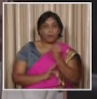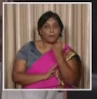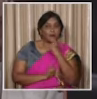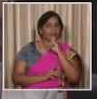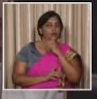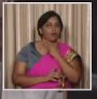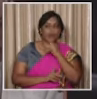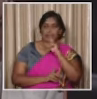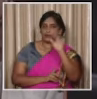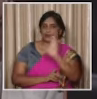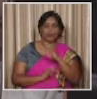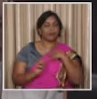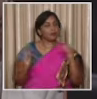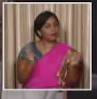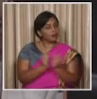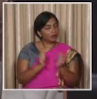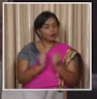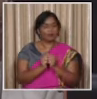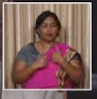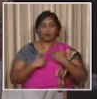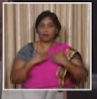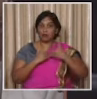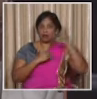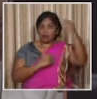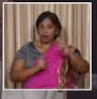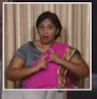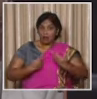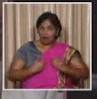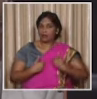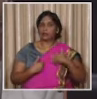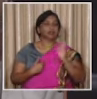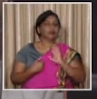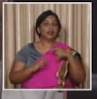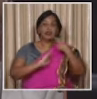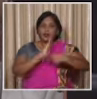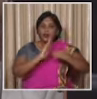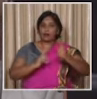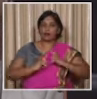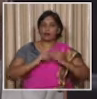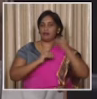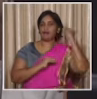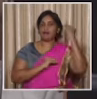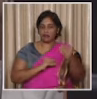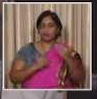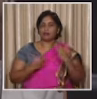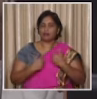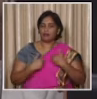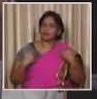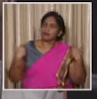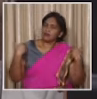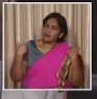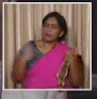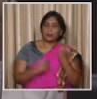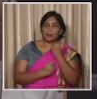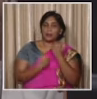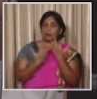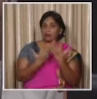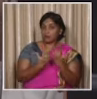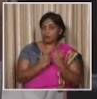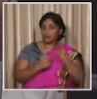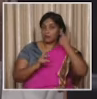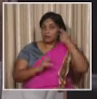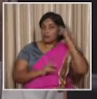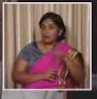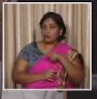නැහැ. මම වැඩ කරන්නේ මගේ අනාගතය වෙනුවෙන් නෙමෙයි, රටේ අනාගතය වෙනුවෙන්. මම වෙහෙසෙන්නේ බලය ලබා ගැනීම